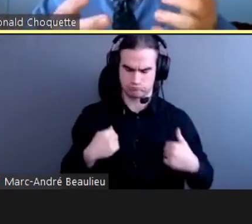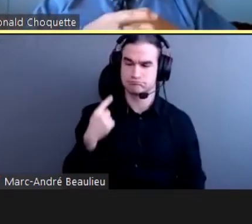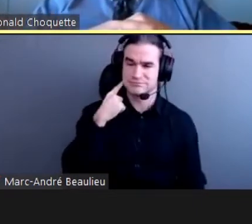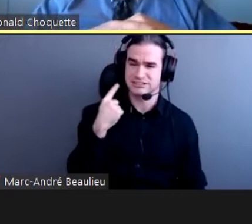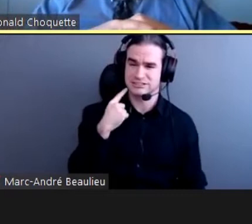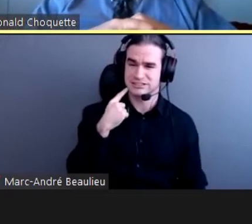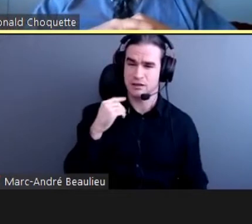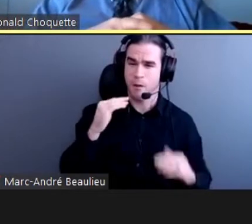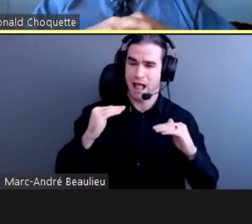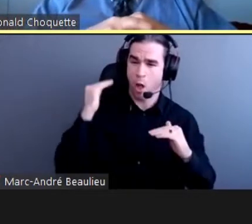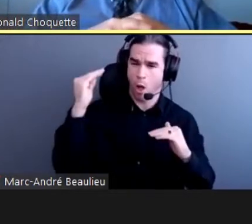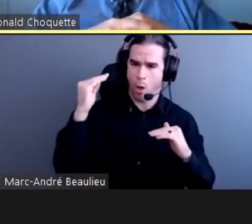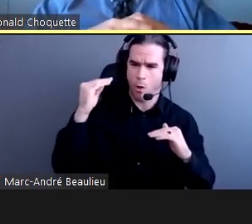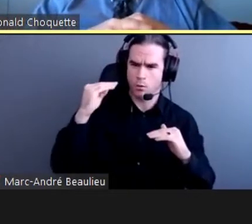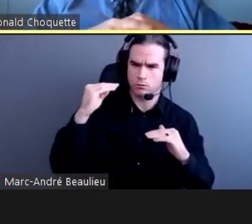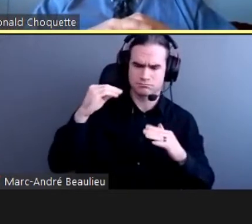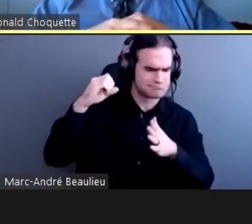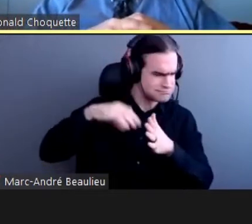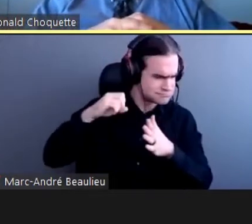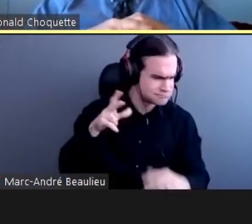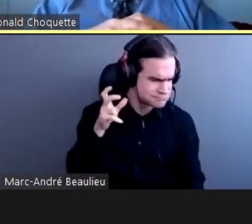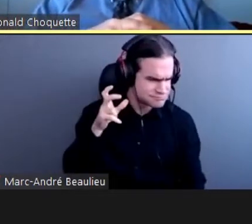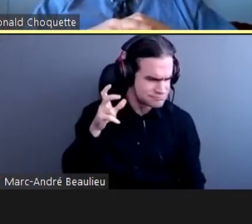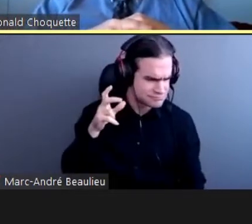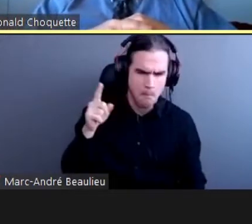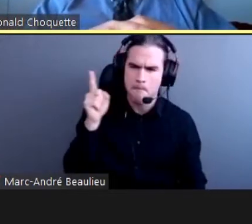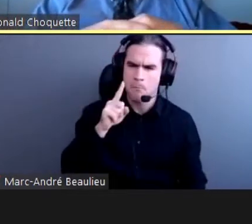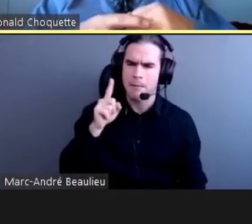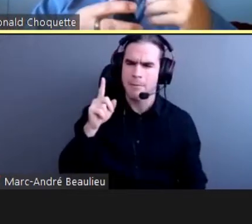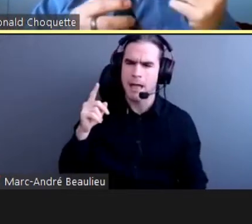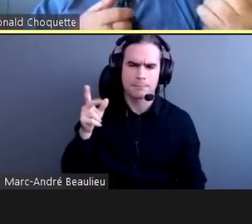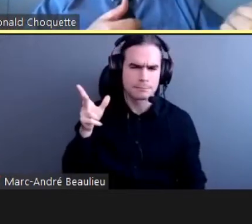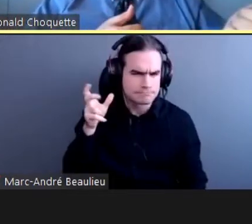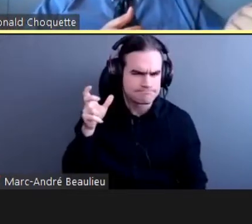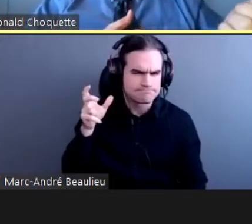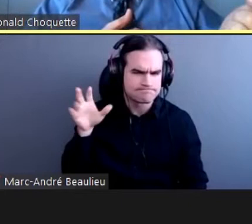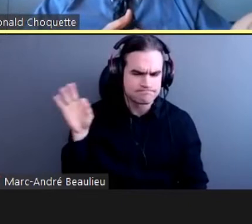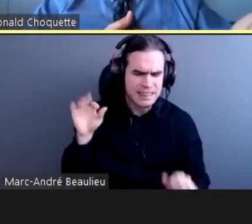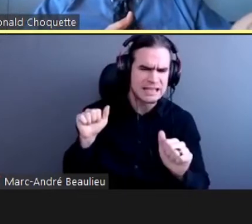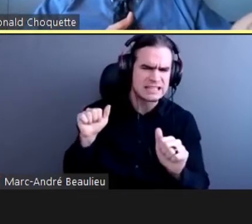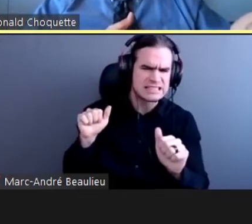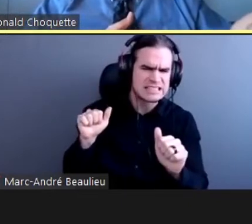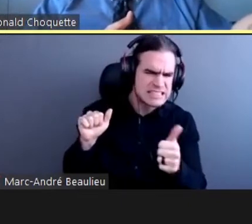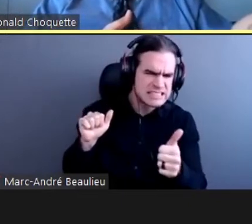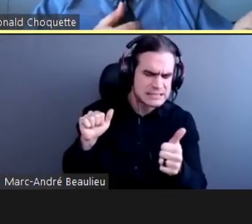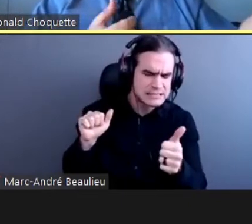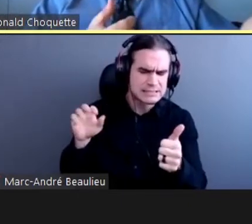haute fréquence, souvent, elle va avoir de la difficulté à faire la différence entre 10 et